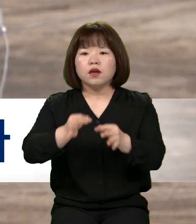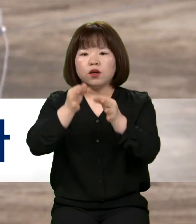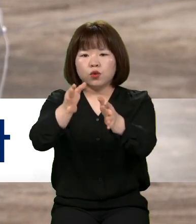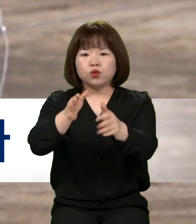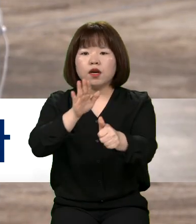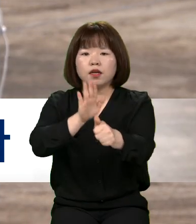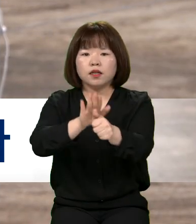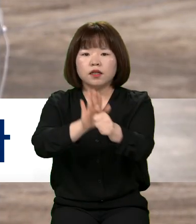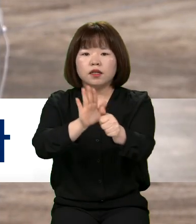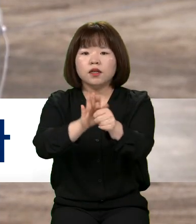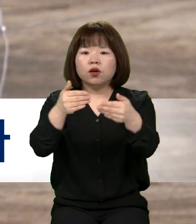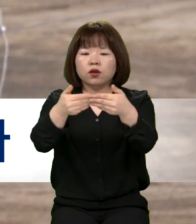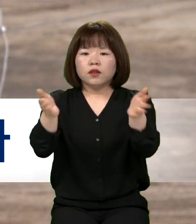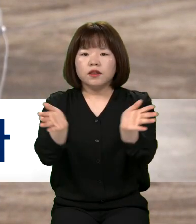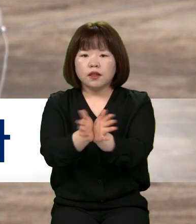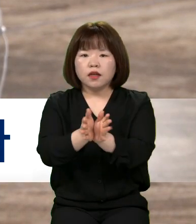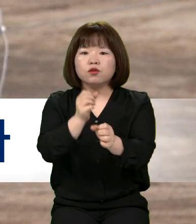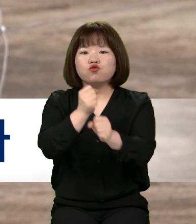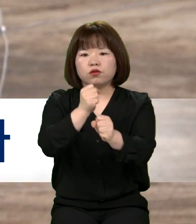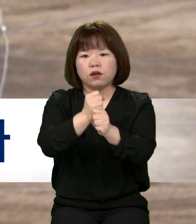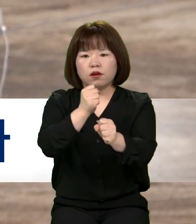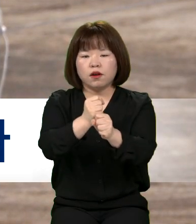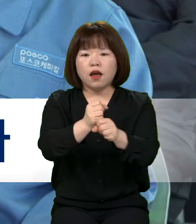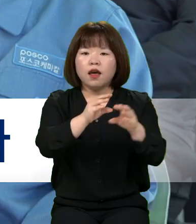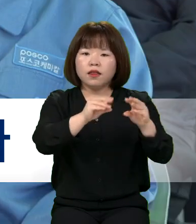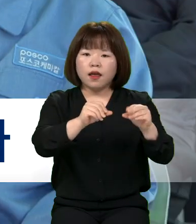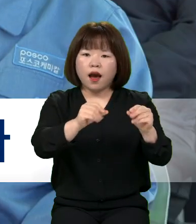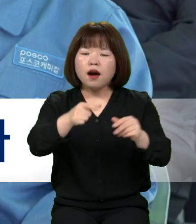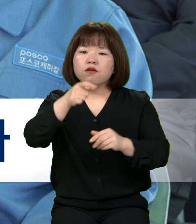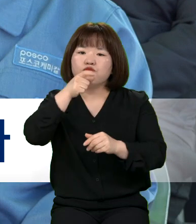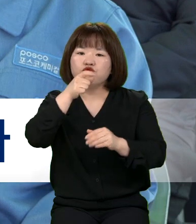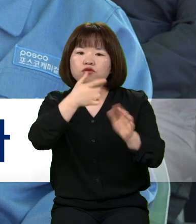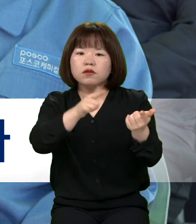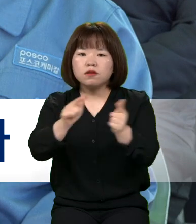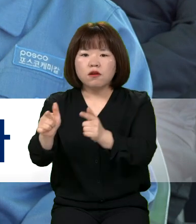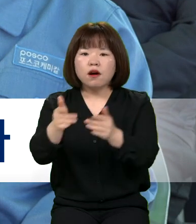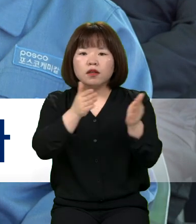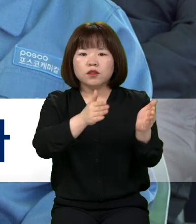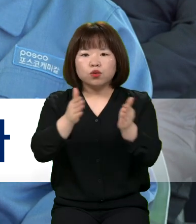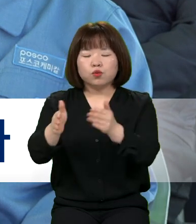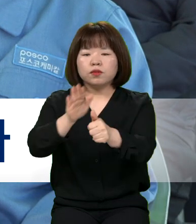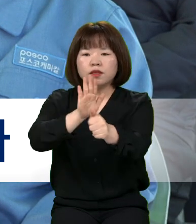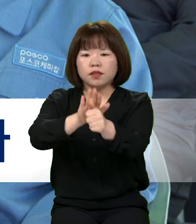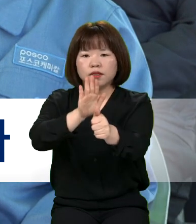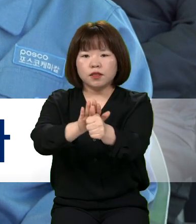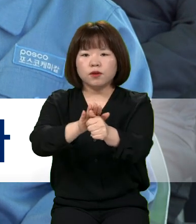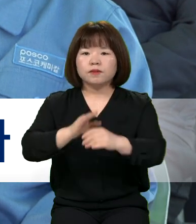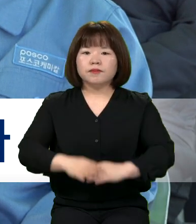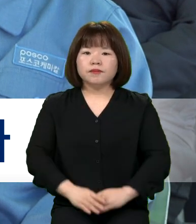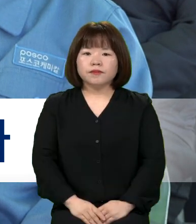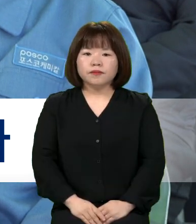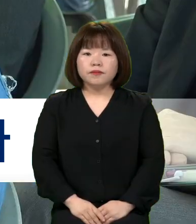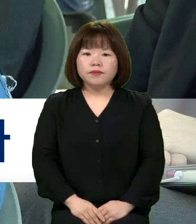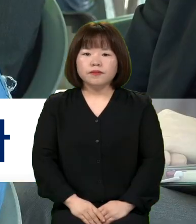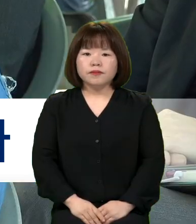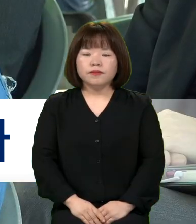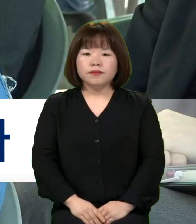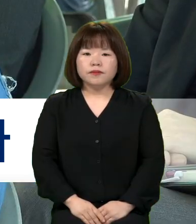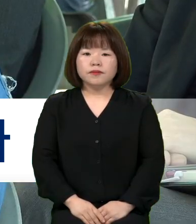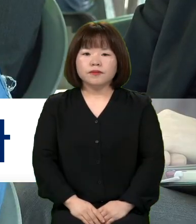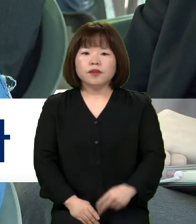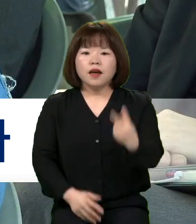포스코 케미칼 정당 대규모 투자 지원단 을 구성해 부지 조성과 용수 공급 등을 적극적으로 지원